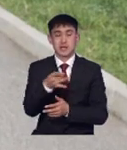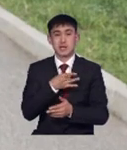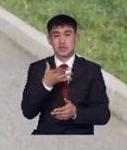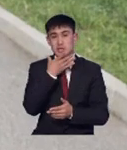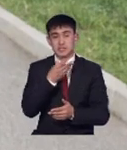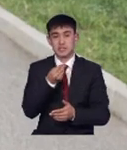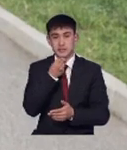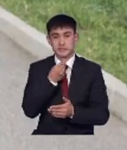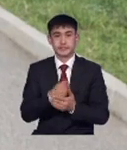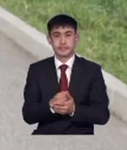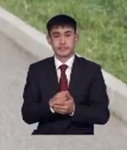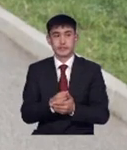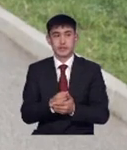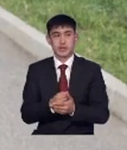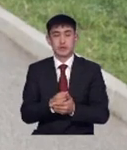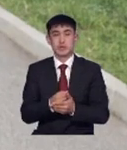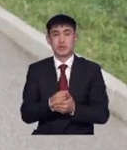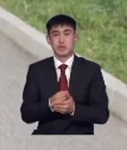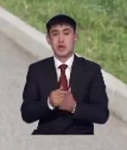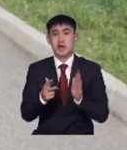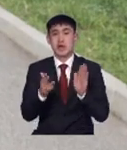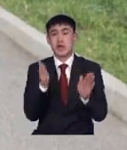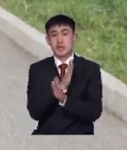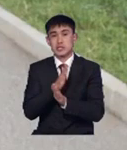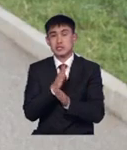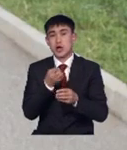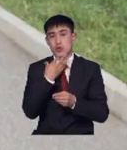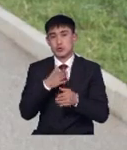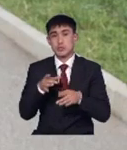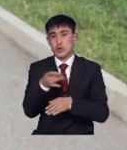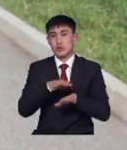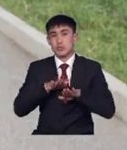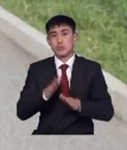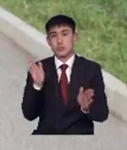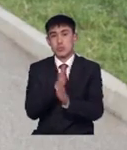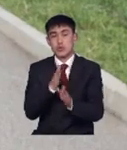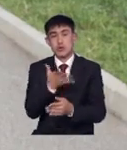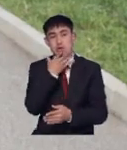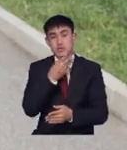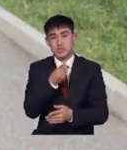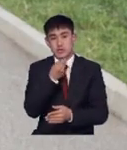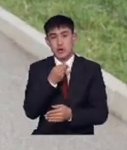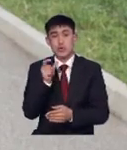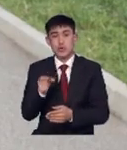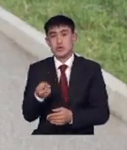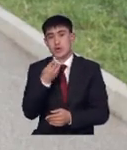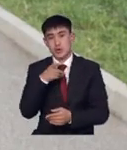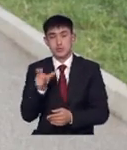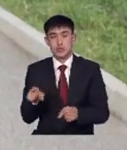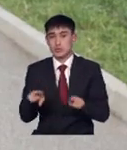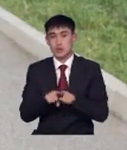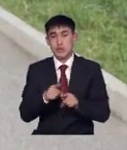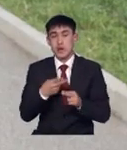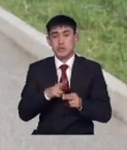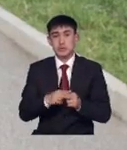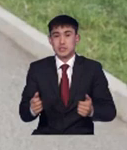очень красивый, он находится в очень экологически хорошем районе. Вот. У нас природа очень красивая, и люди хорошие.